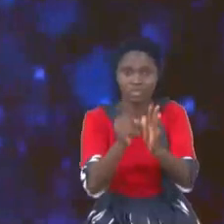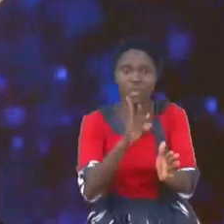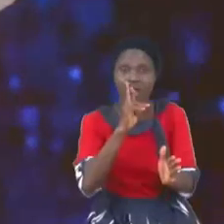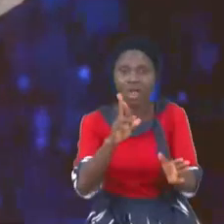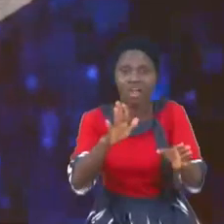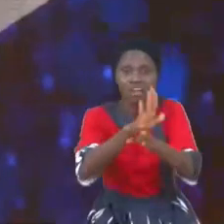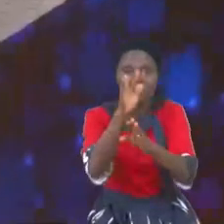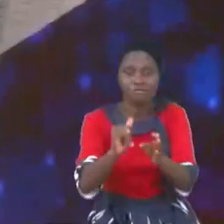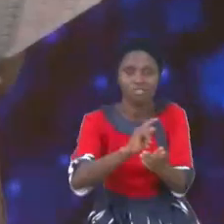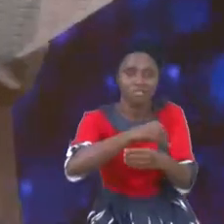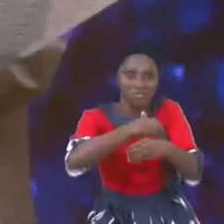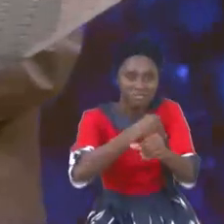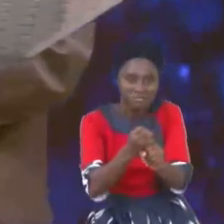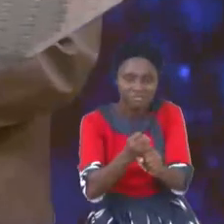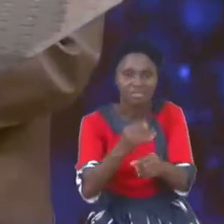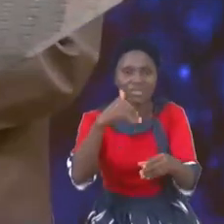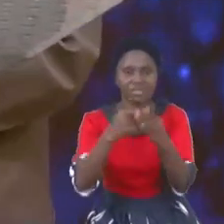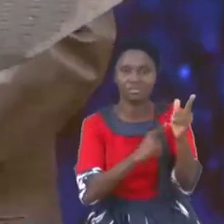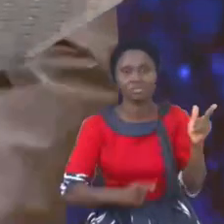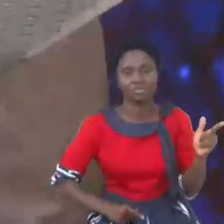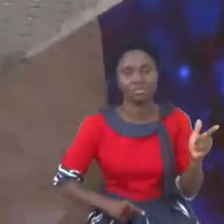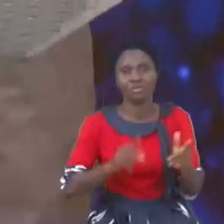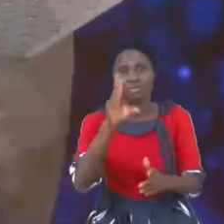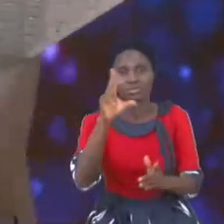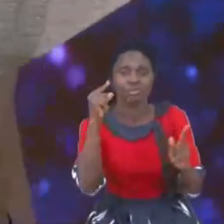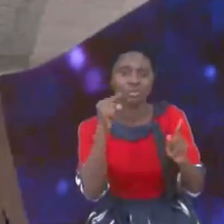Nous allons voir trois points. Premier point,